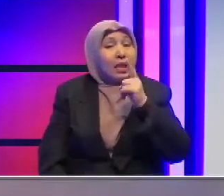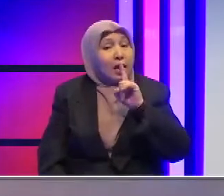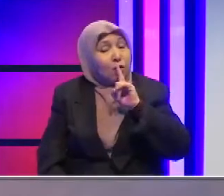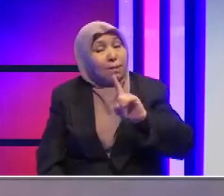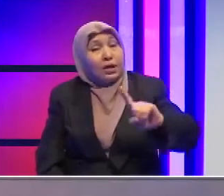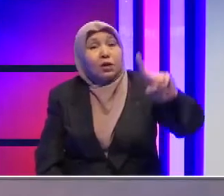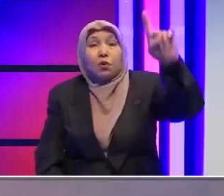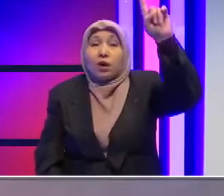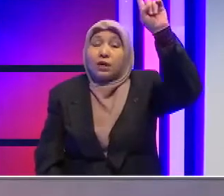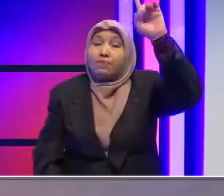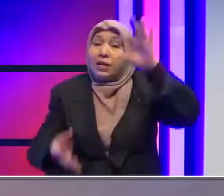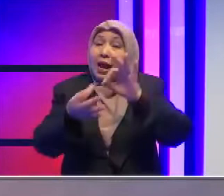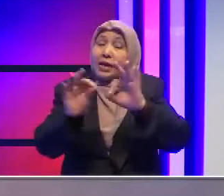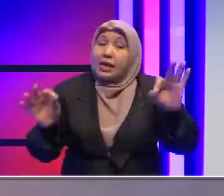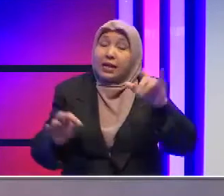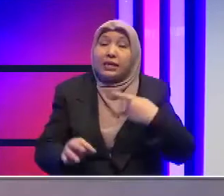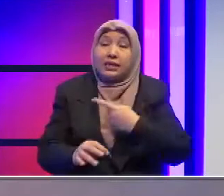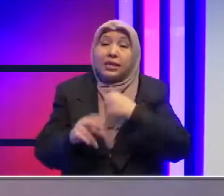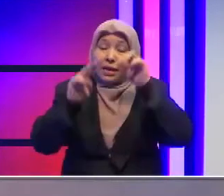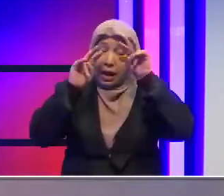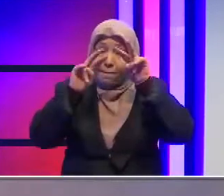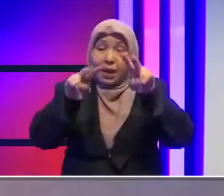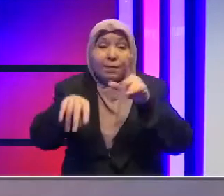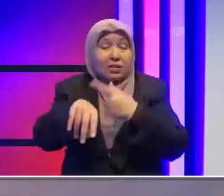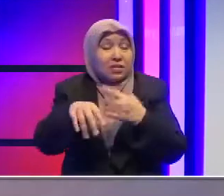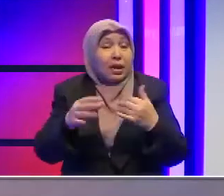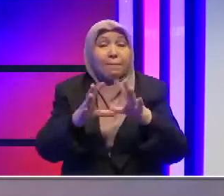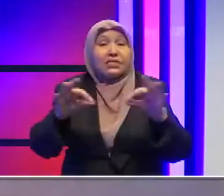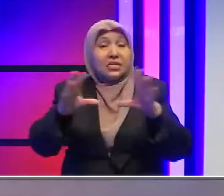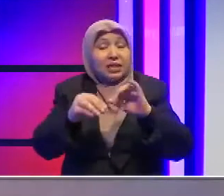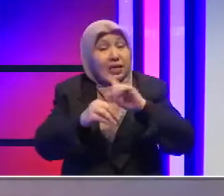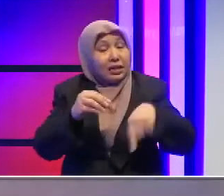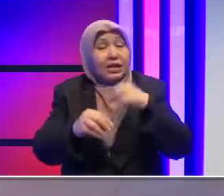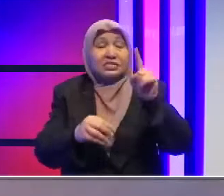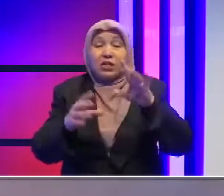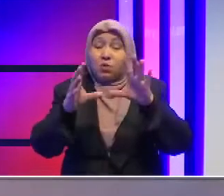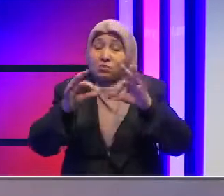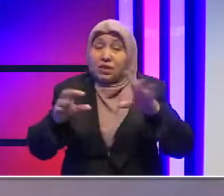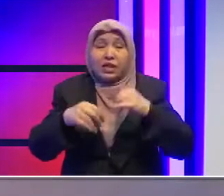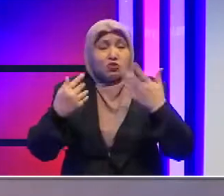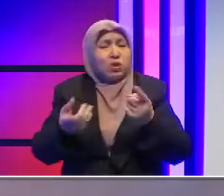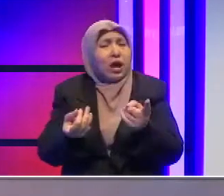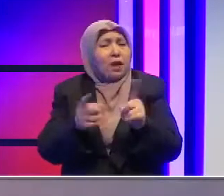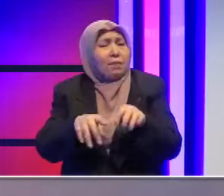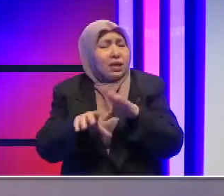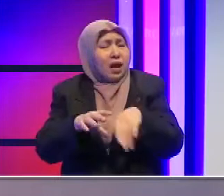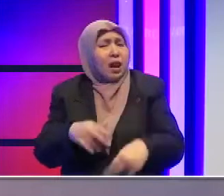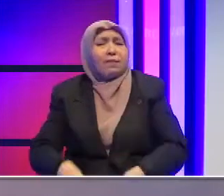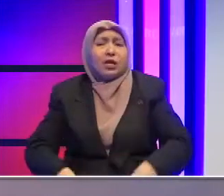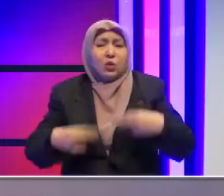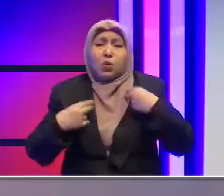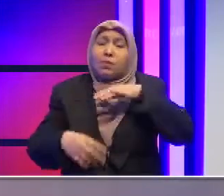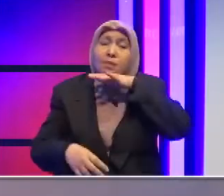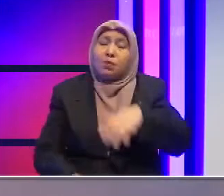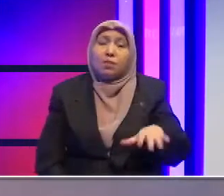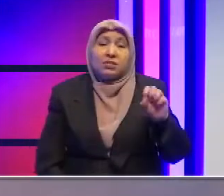Bismillahirrahmanirrahim. Ayat yang kita lihat waktu ini menceritakan tentang satu peristiwa yang pernah berlaku dalam hayat Nabi sallallahu alaihi